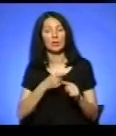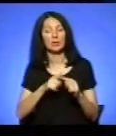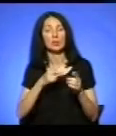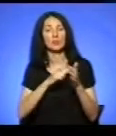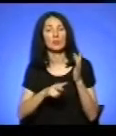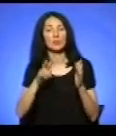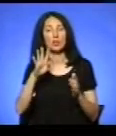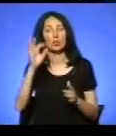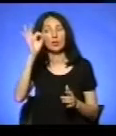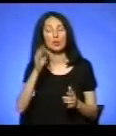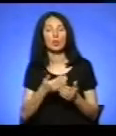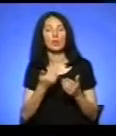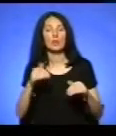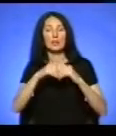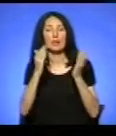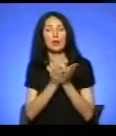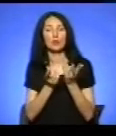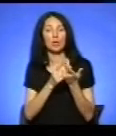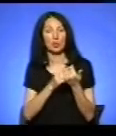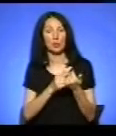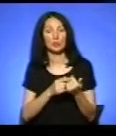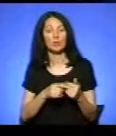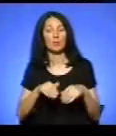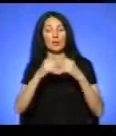74% від загальної кількості. Загальна кількість мала би бути